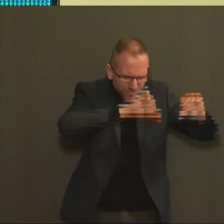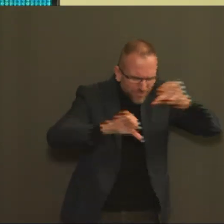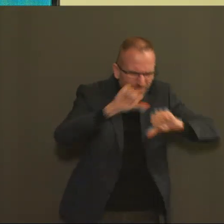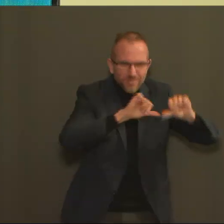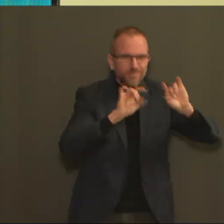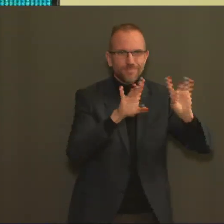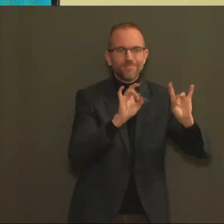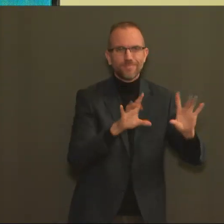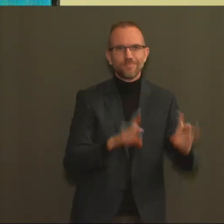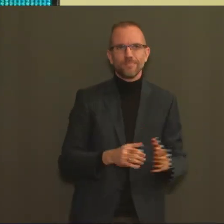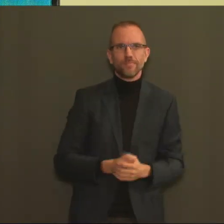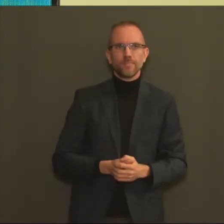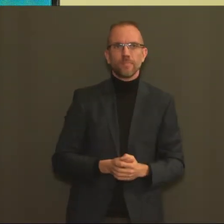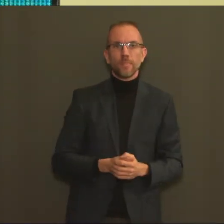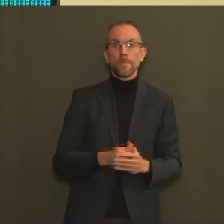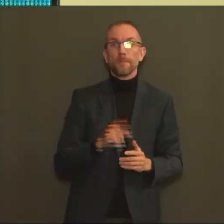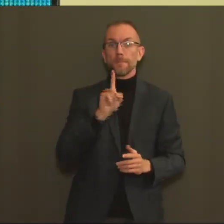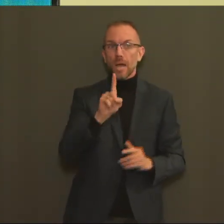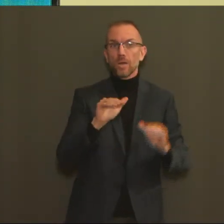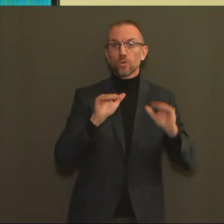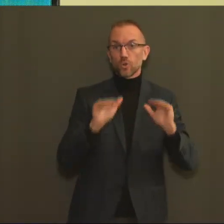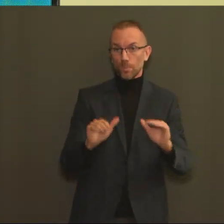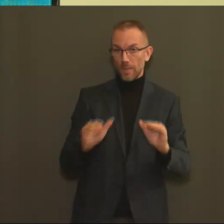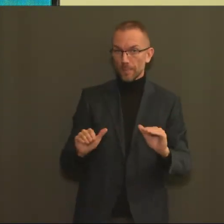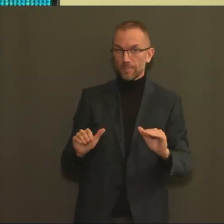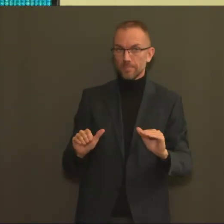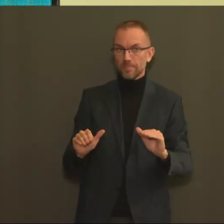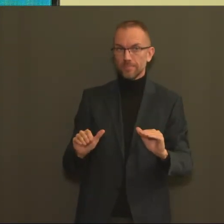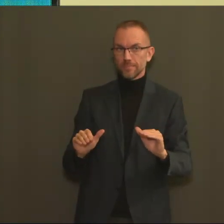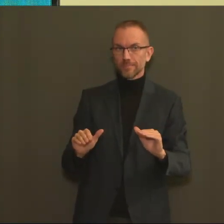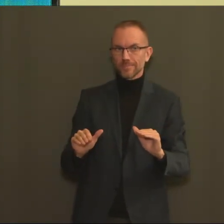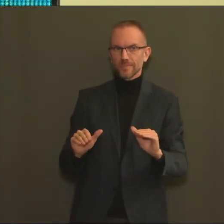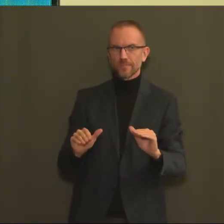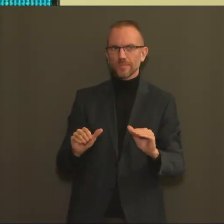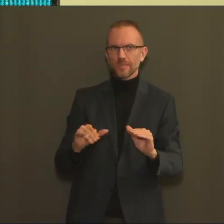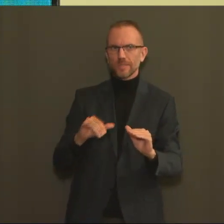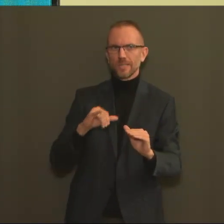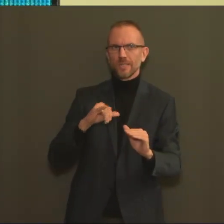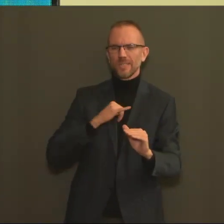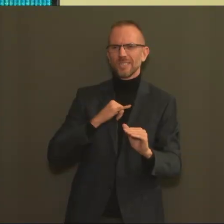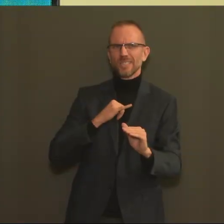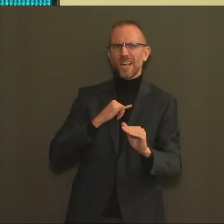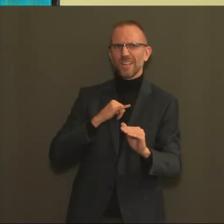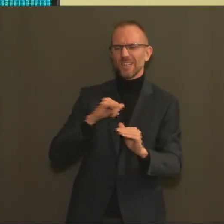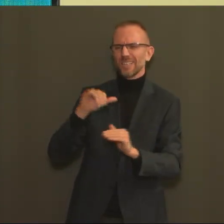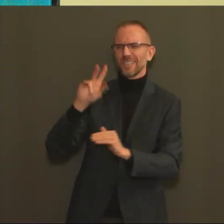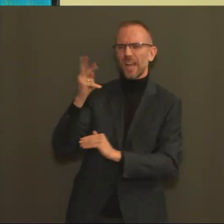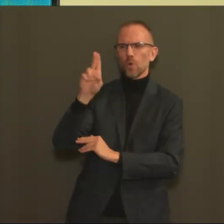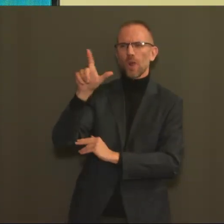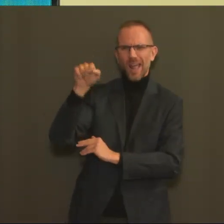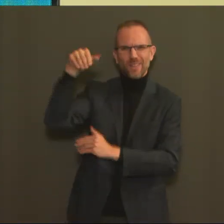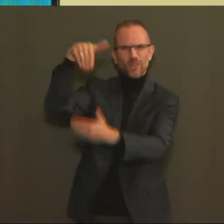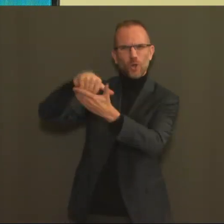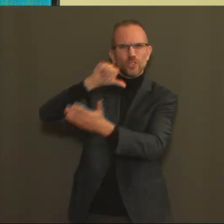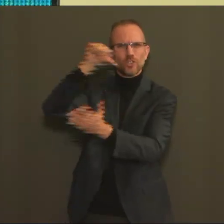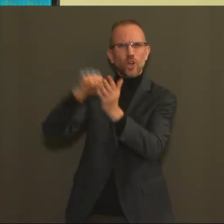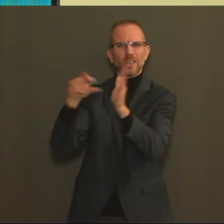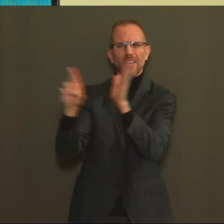hond taal en dan in mij dus antwoorden gigacer actuele als er alcohol op zo'n keuring ja